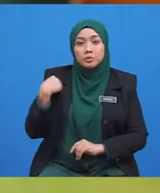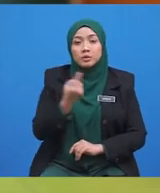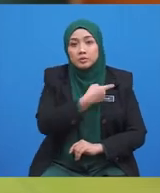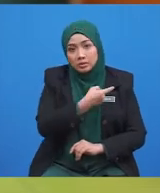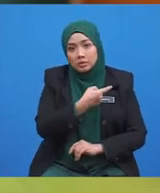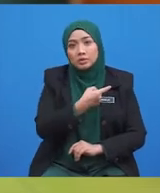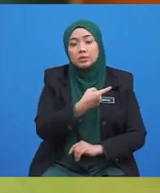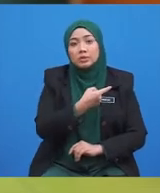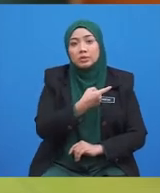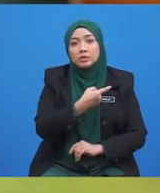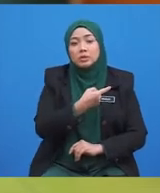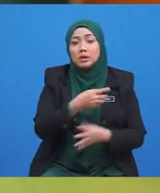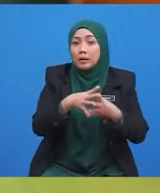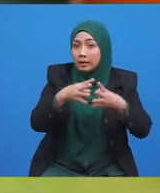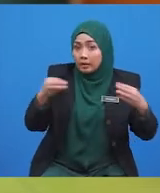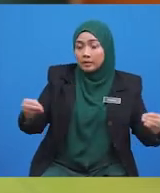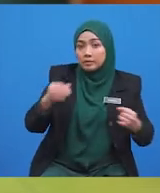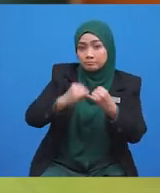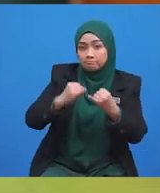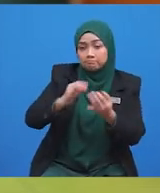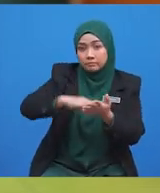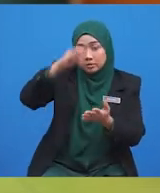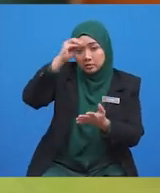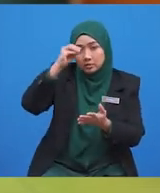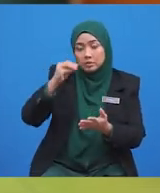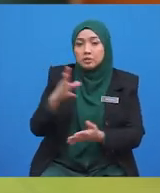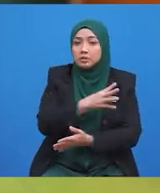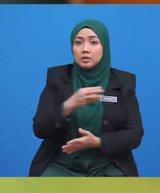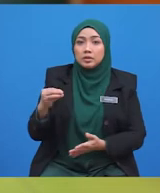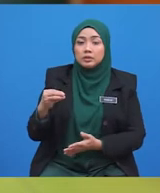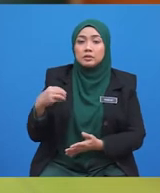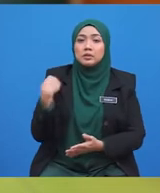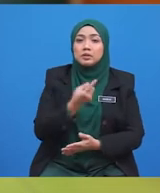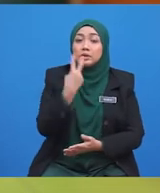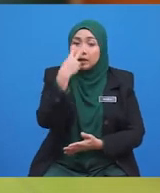kita berpisah, marilah kita sama-sama imbas kembali